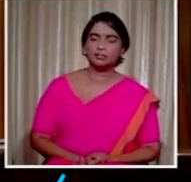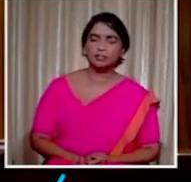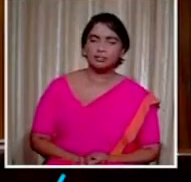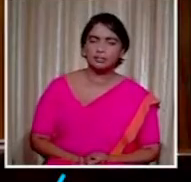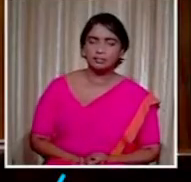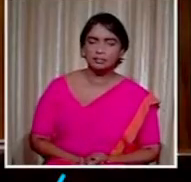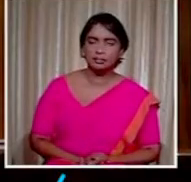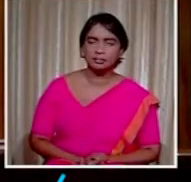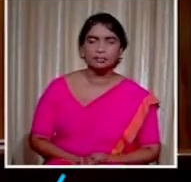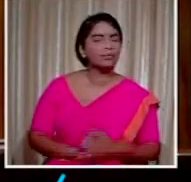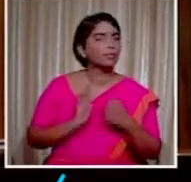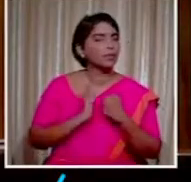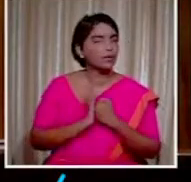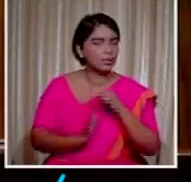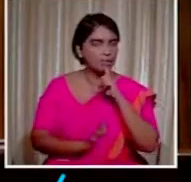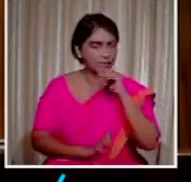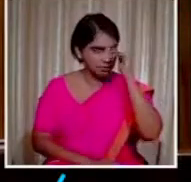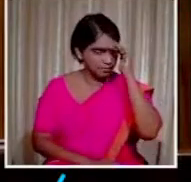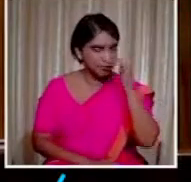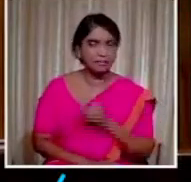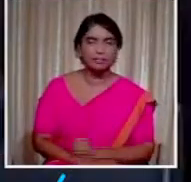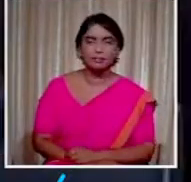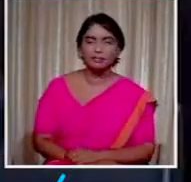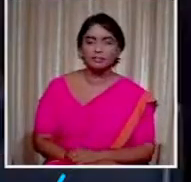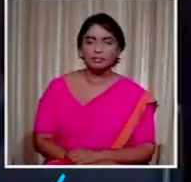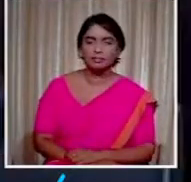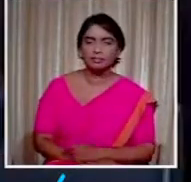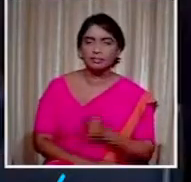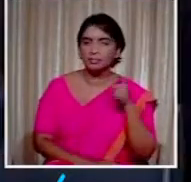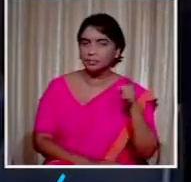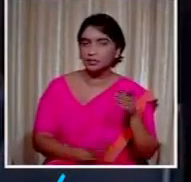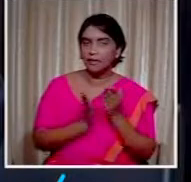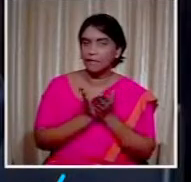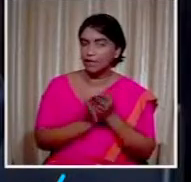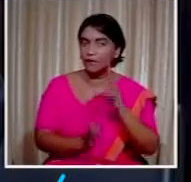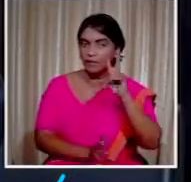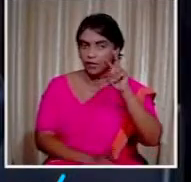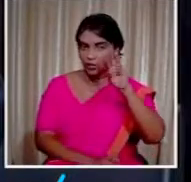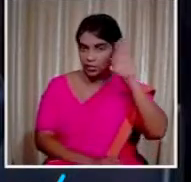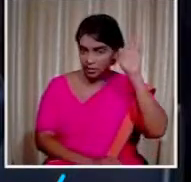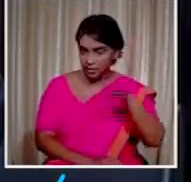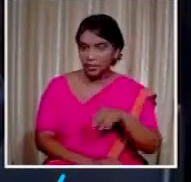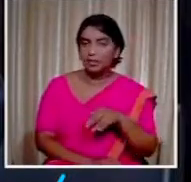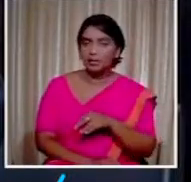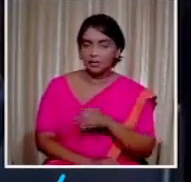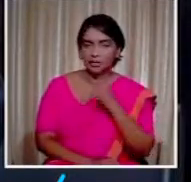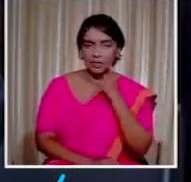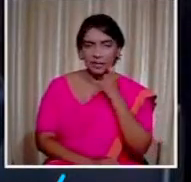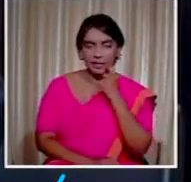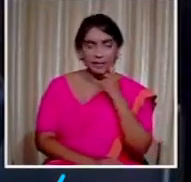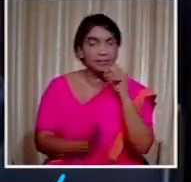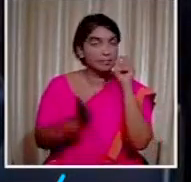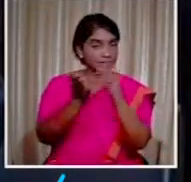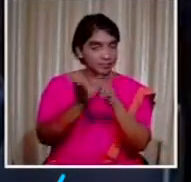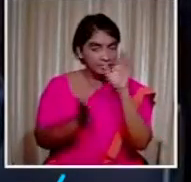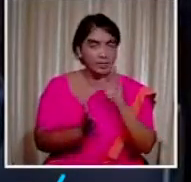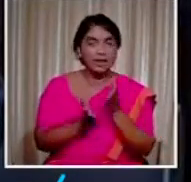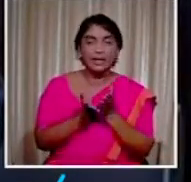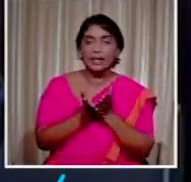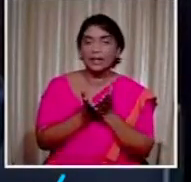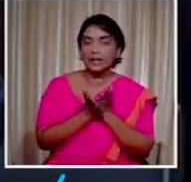ඉන්නේ නේද ඔව් ගරු කතානායකතුමනි මේ නෞකාව විස්තර එන්න තිබිච්ච නෞකාව ඩෙස්ටිනේෂන් එක දාලා තිබුණෙත්